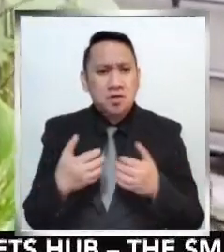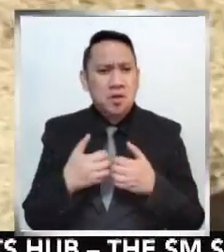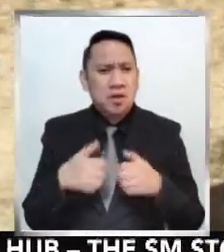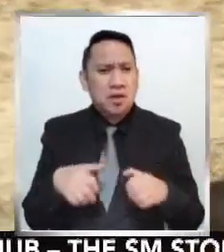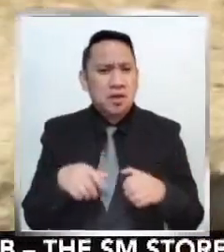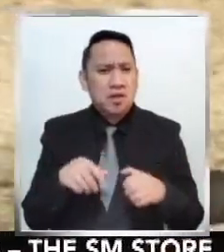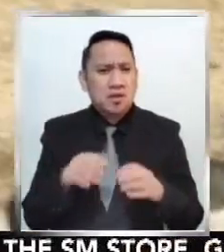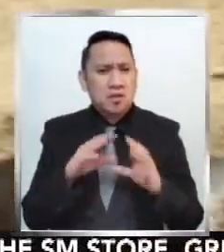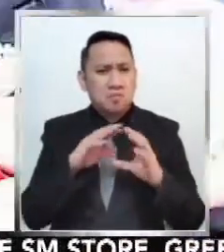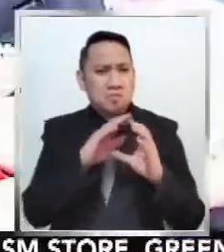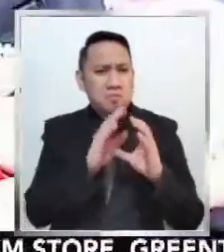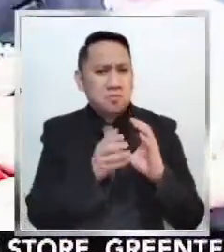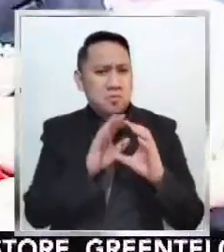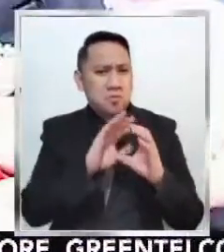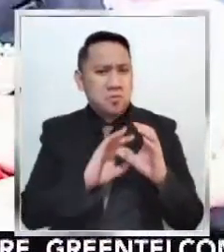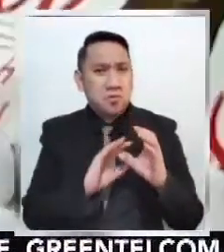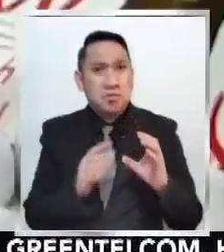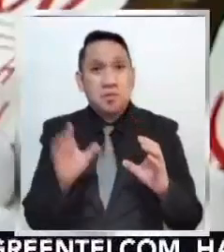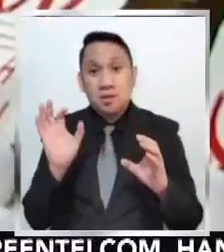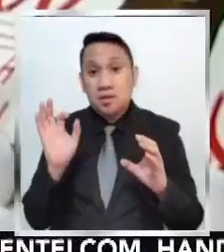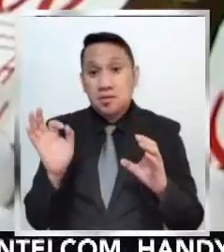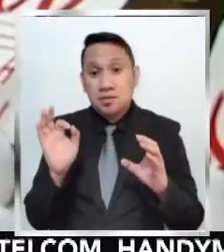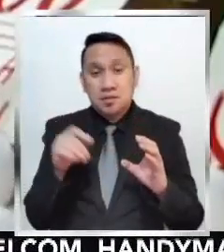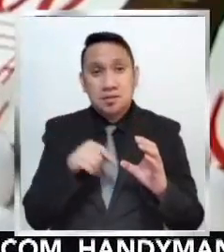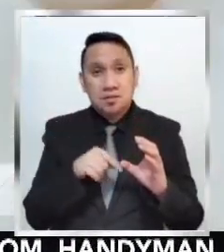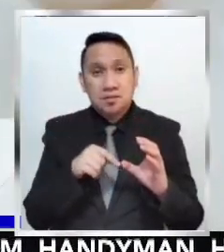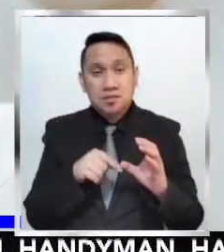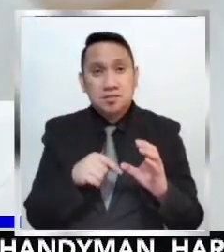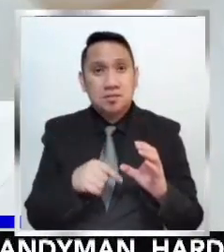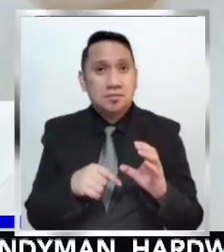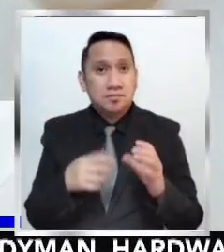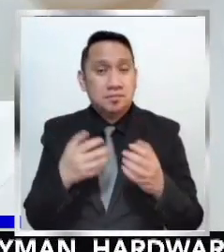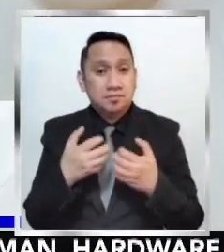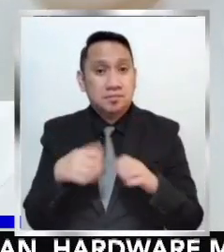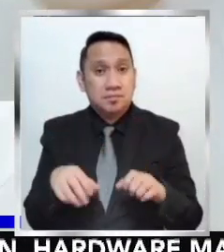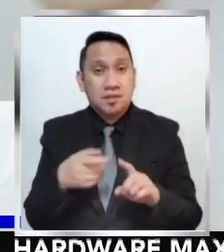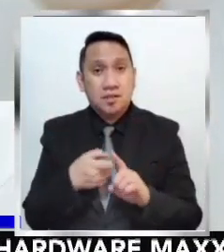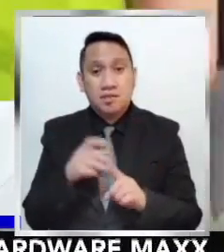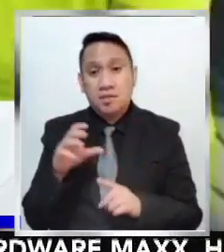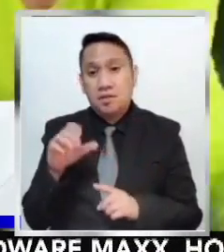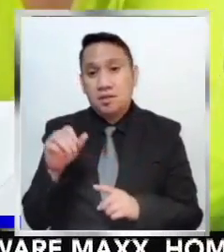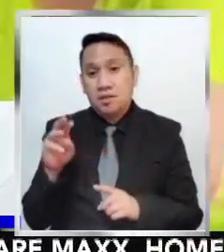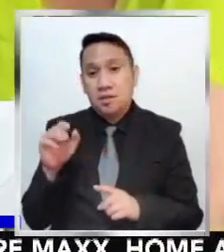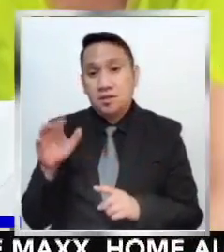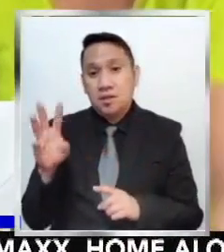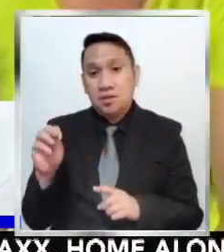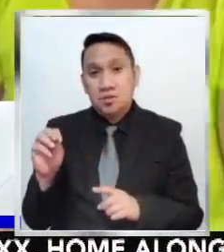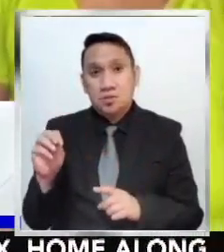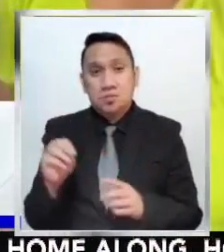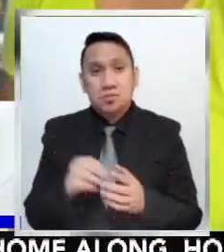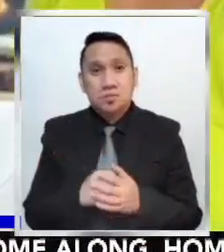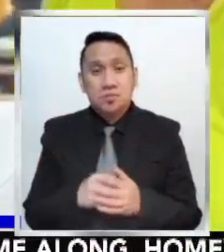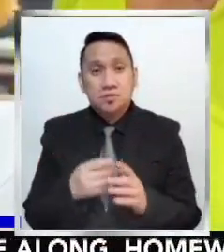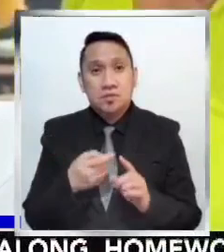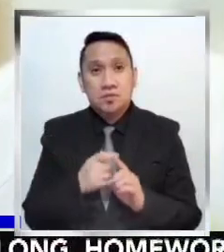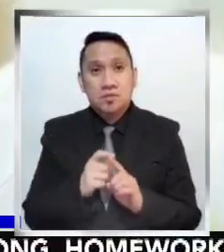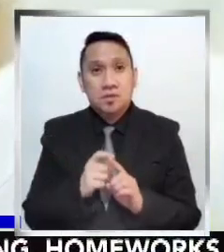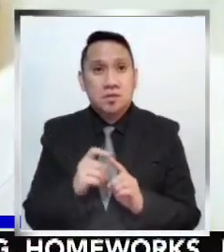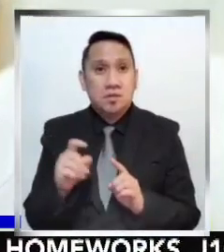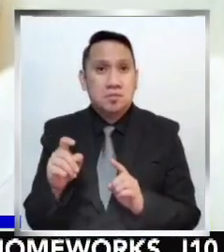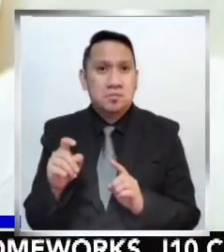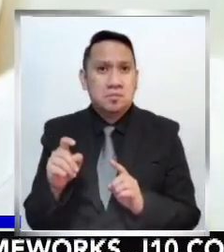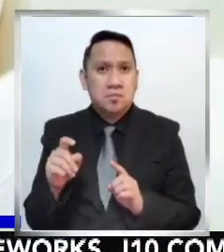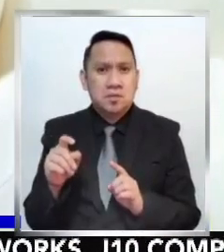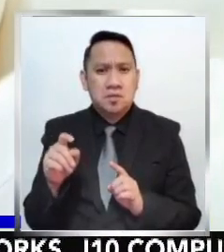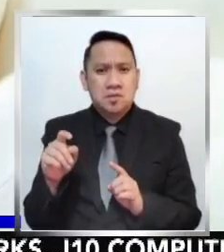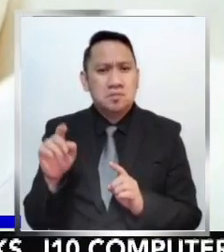na? Mahigit 90% ng mga bird egg gaya ng itlog ng manok gawa sa calcium carbonate crystals. Ito'y gawa sa semi-permeable membrane. Ibig